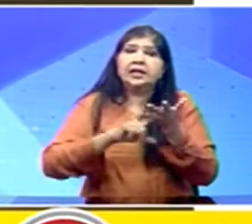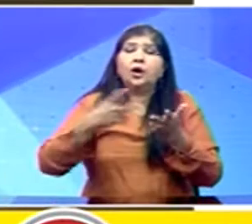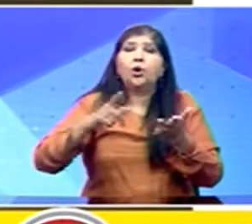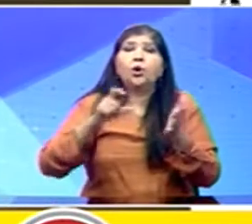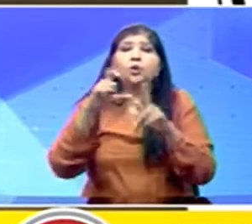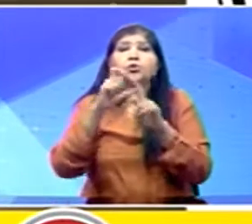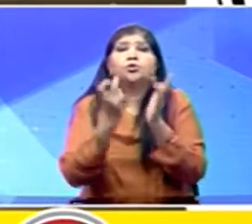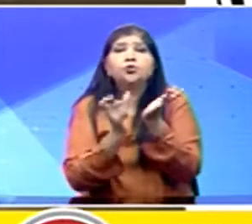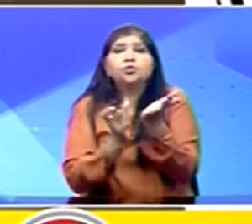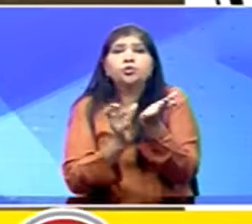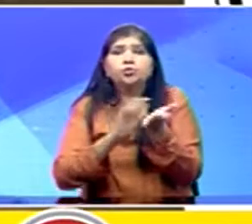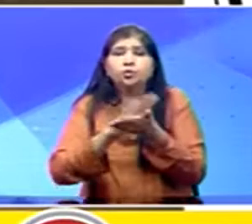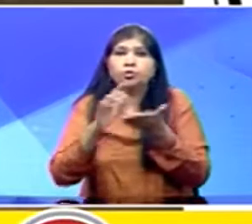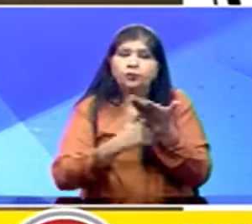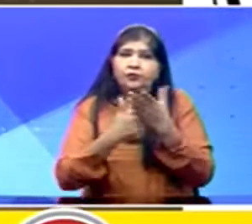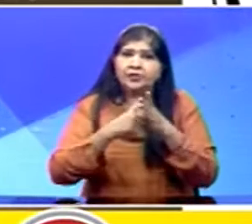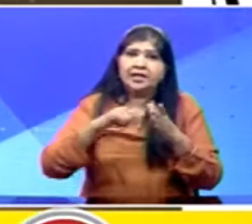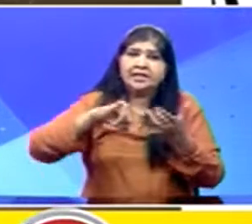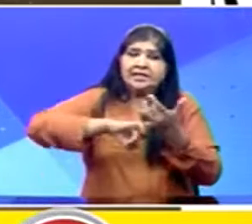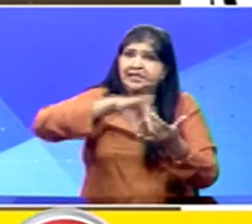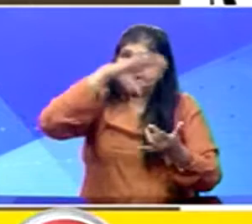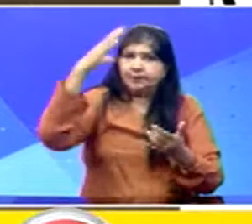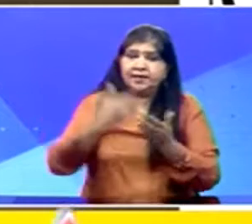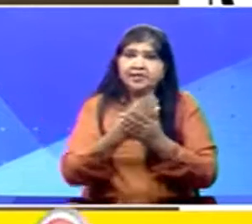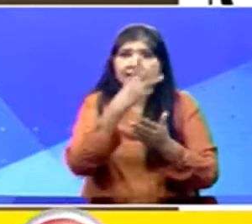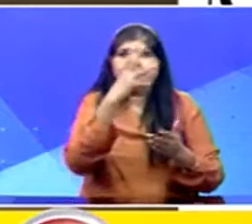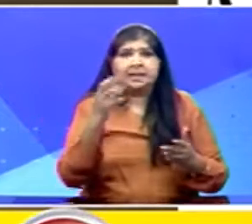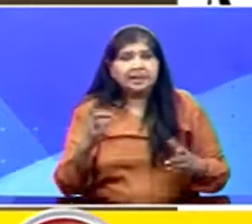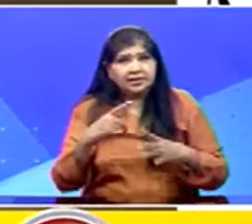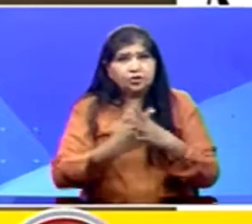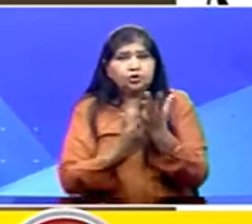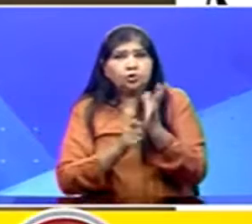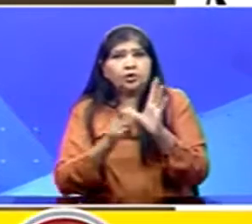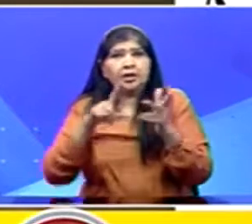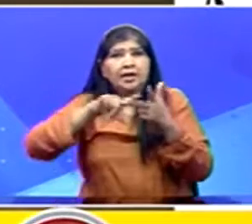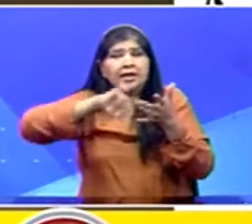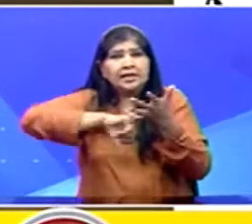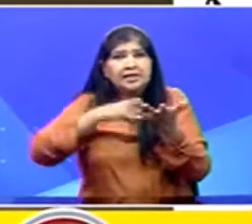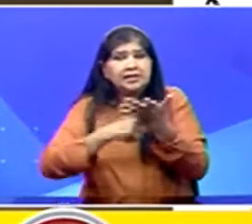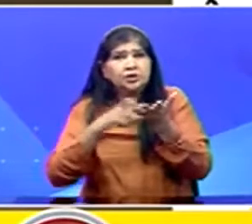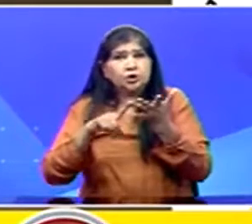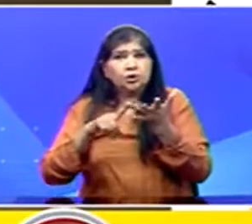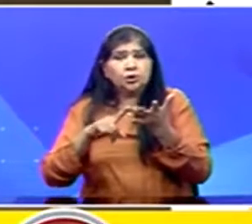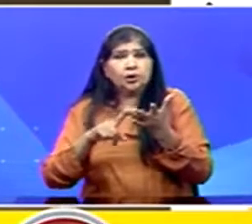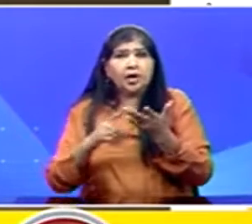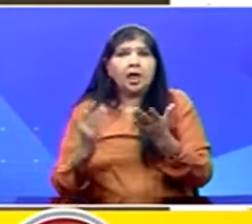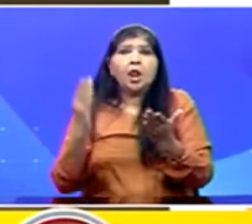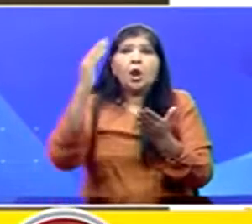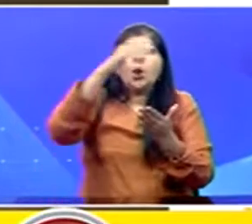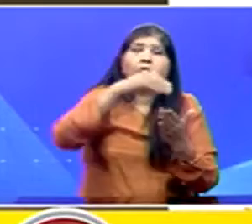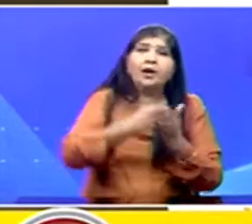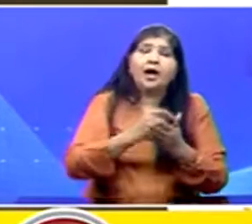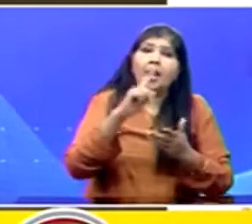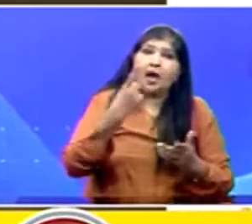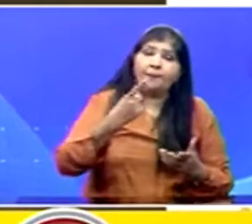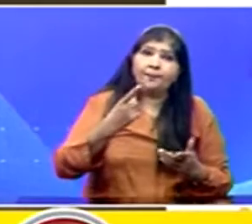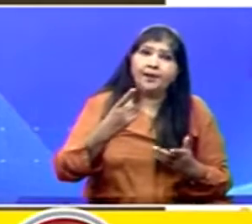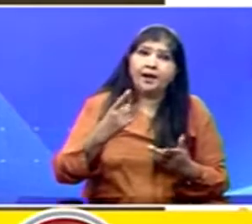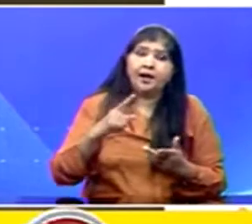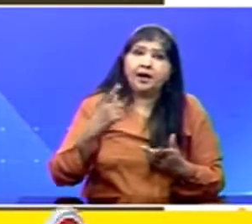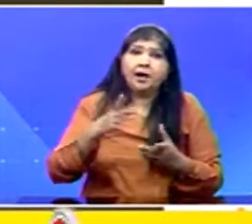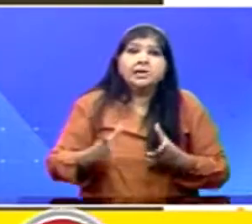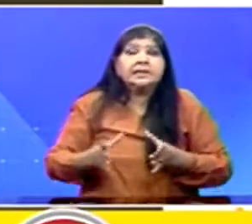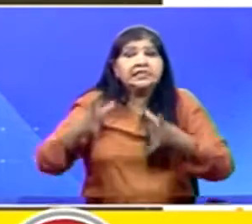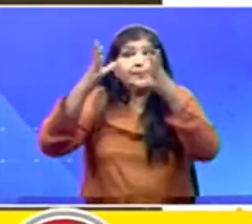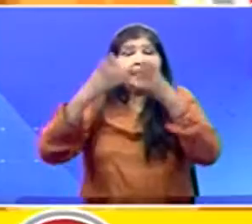दोनों ही तीस जुन को इस्तरों के लाउंच वहिकल से अपना पहला लाउंच करने जा